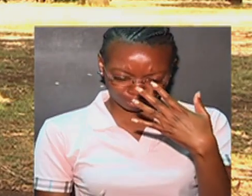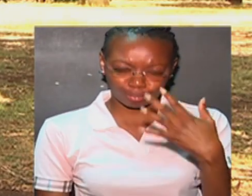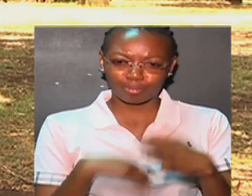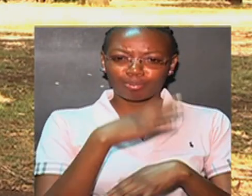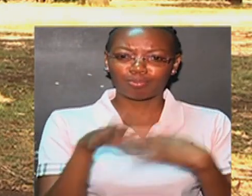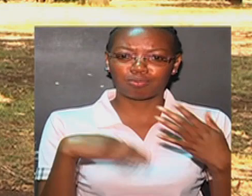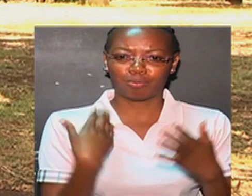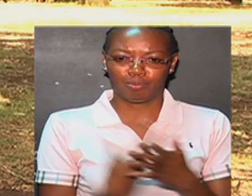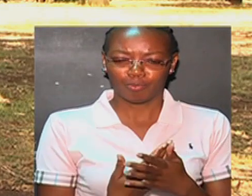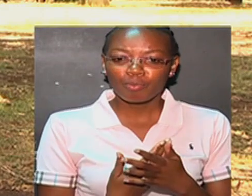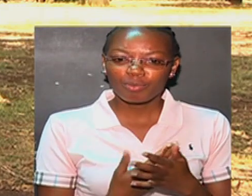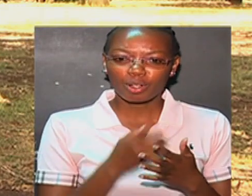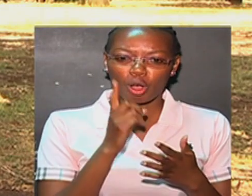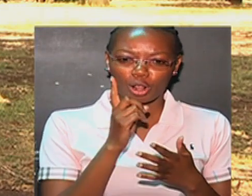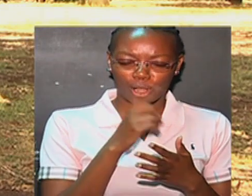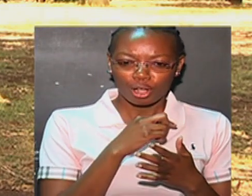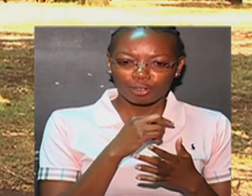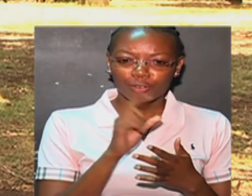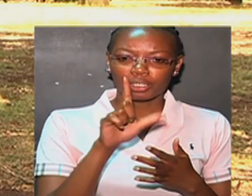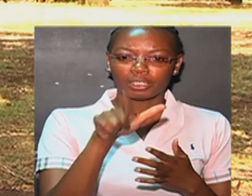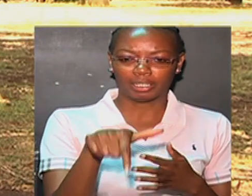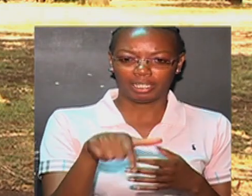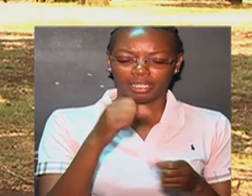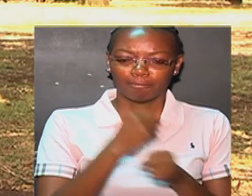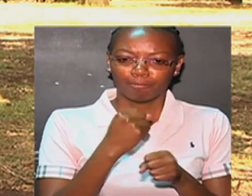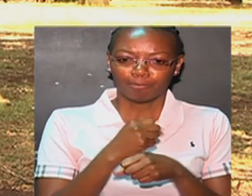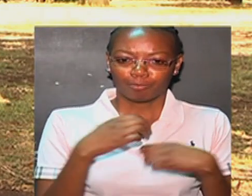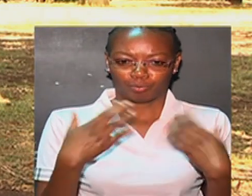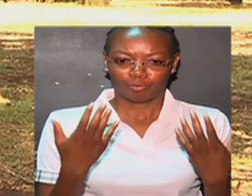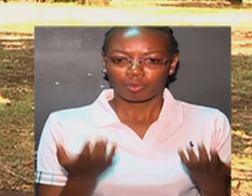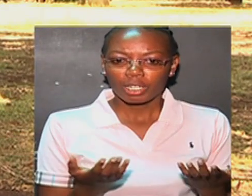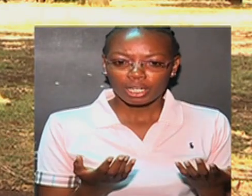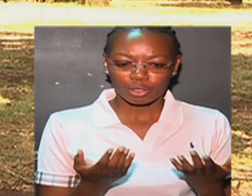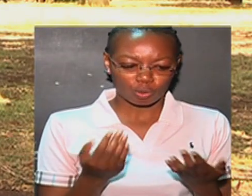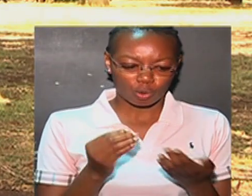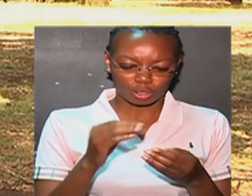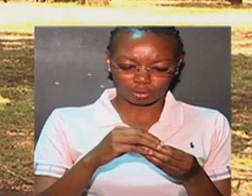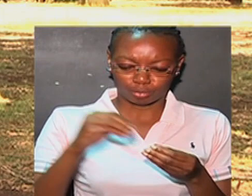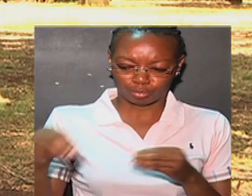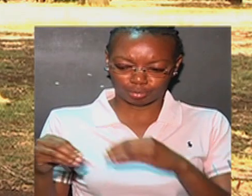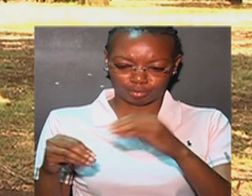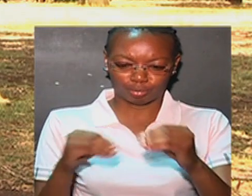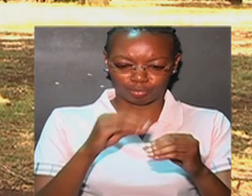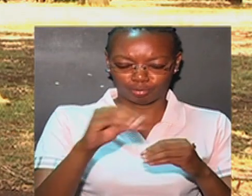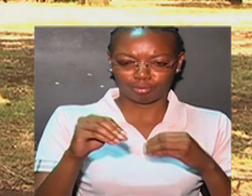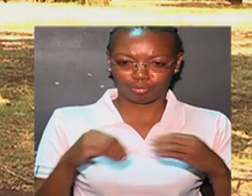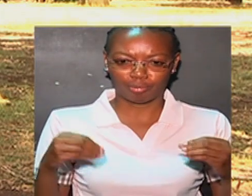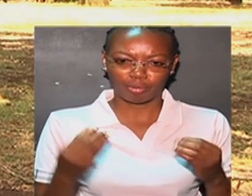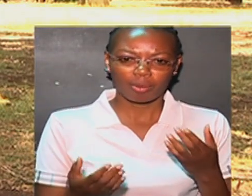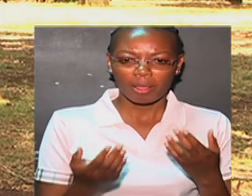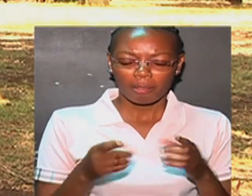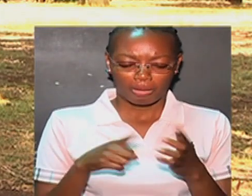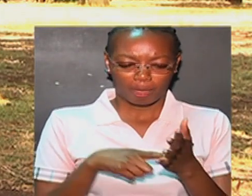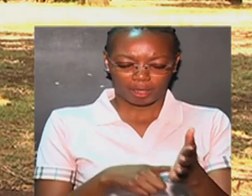damu yote, sasa ni kutoa sehemu mbalimbali ya hiyo mnyama. Kama kuku,